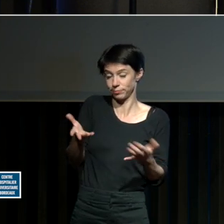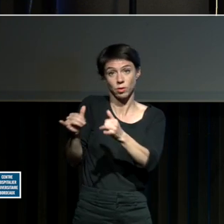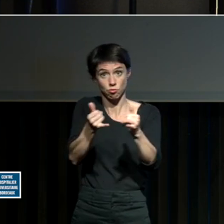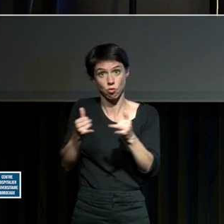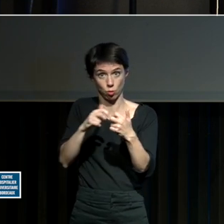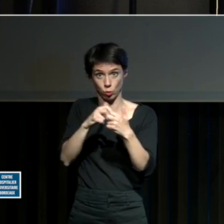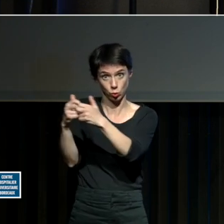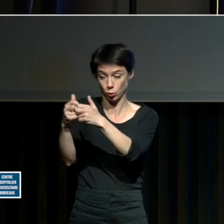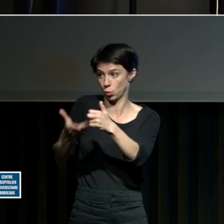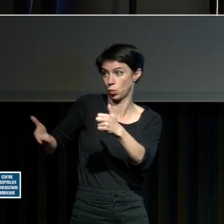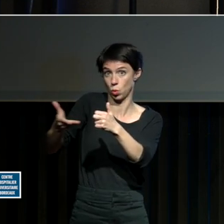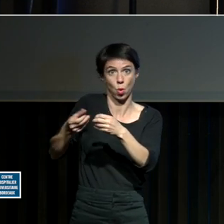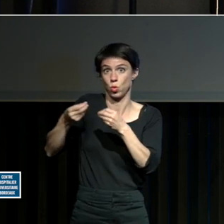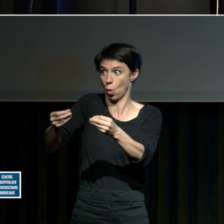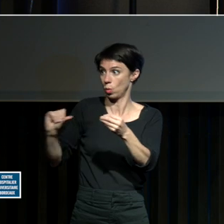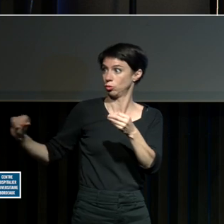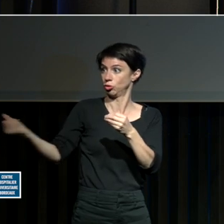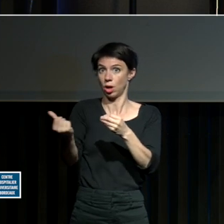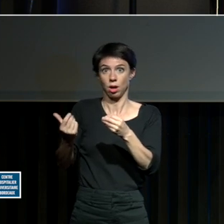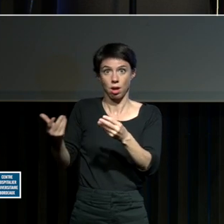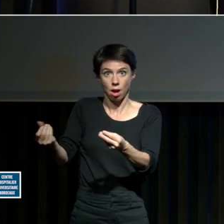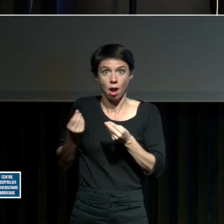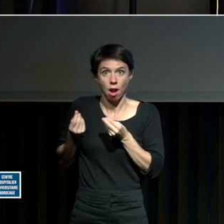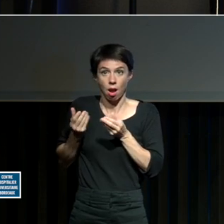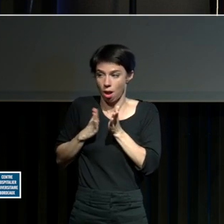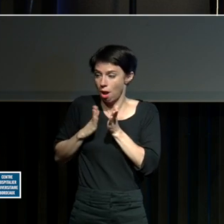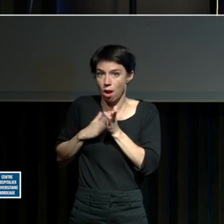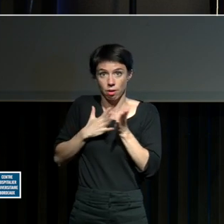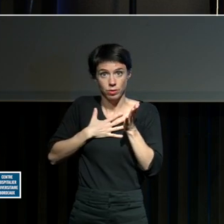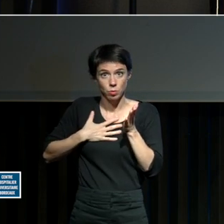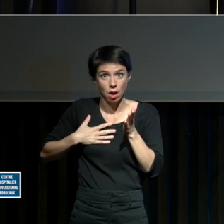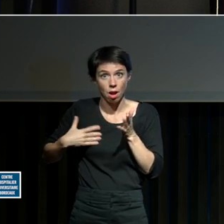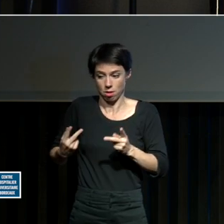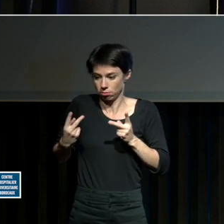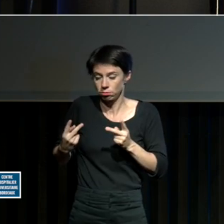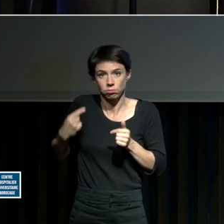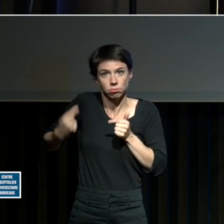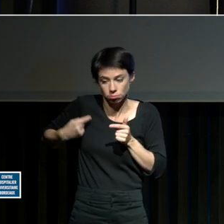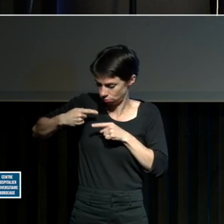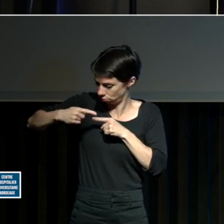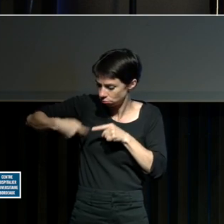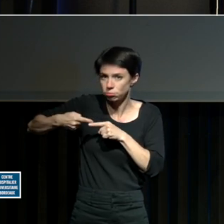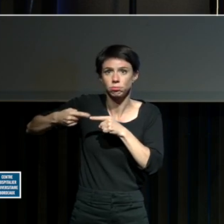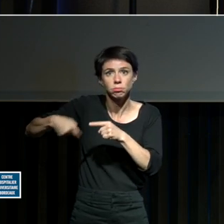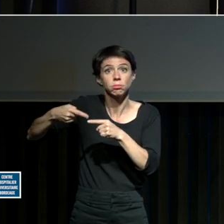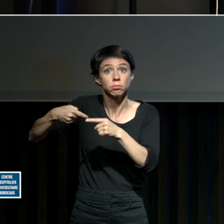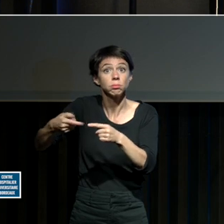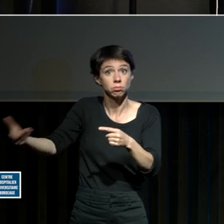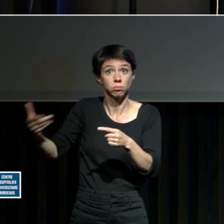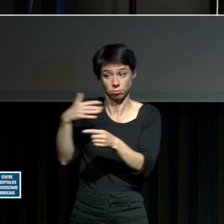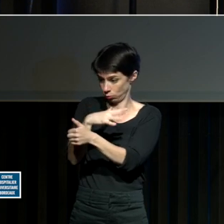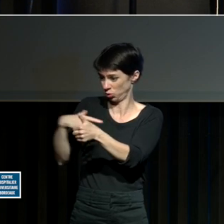de sources de plaisir et de gratification. On a vu la reconnaissance à travers cet espace de